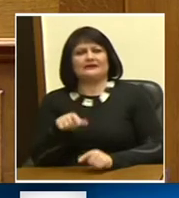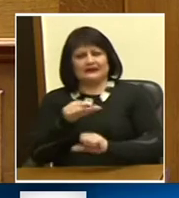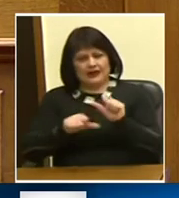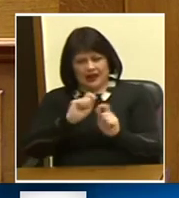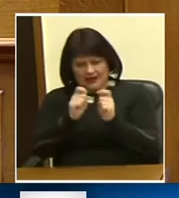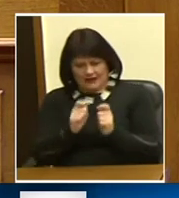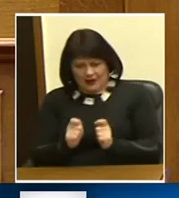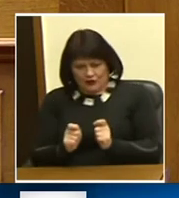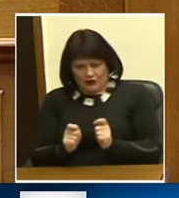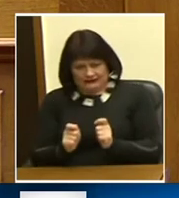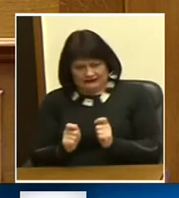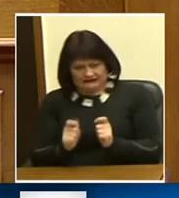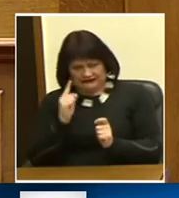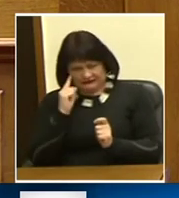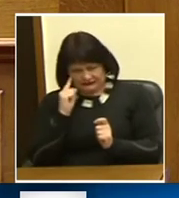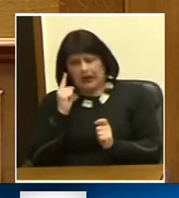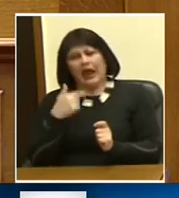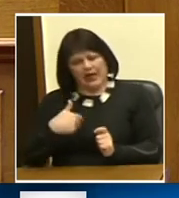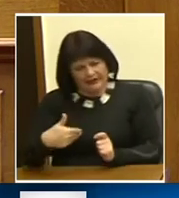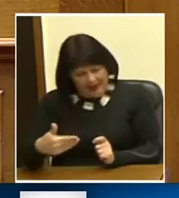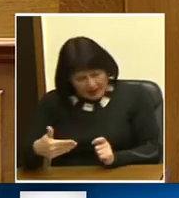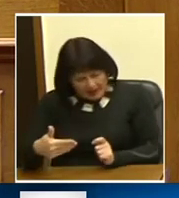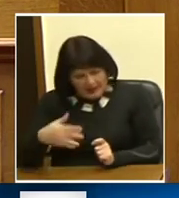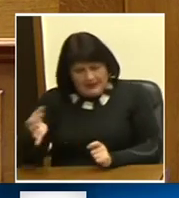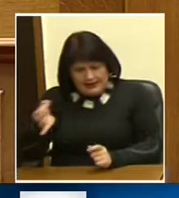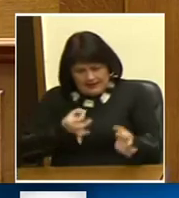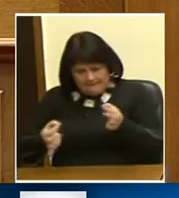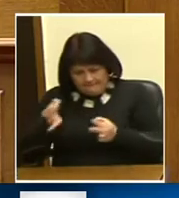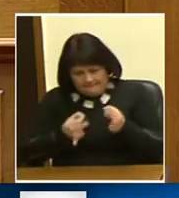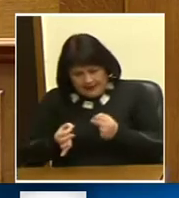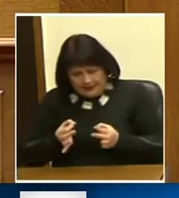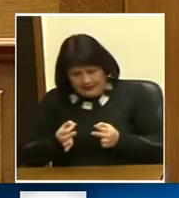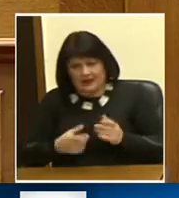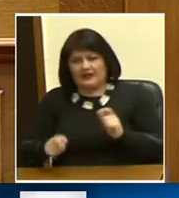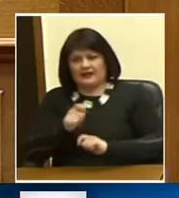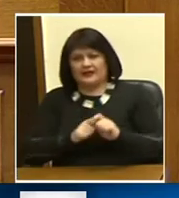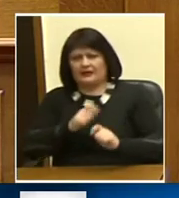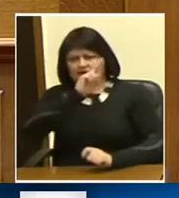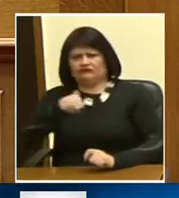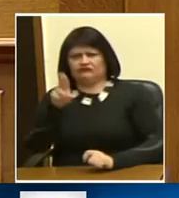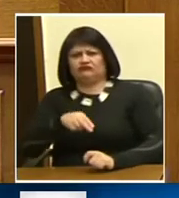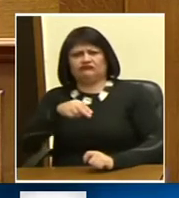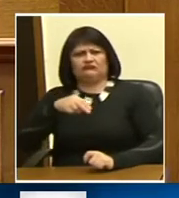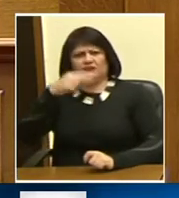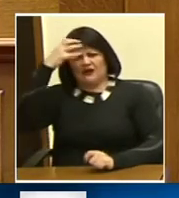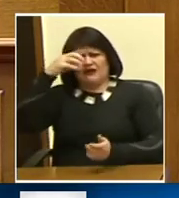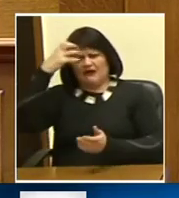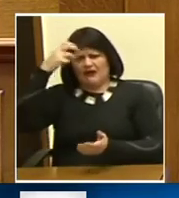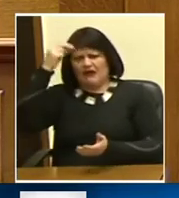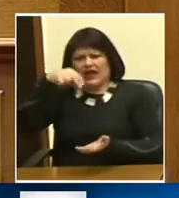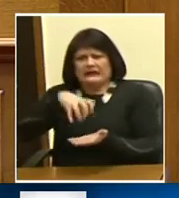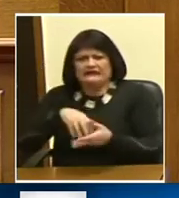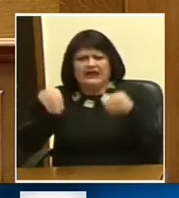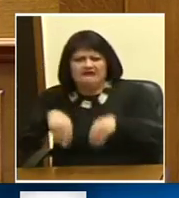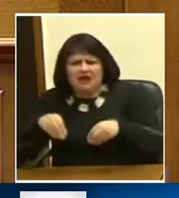την κατεύθυνση αναθεώρησης, λέγοντας ότι θα καταργηθούν οι εκκλησίες, οι βαφτίσεις, δεν ξέρω και εγώ